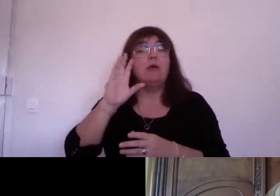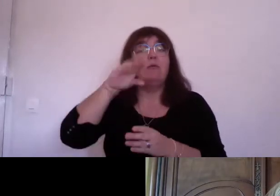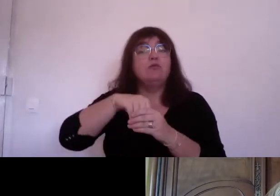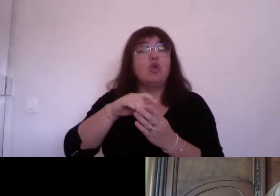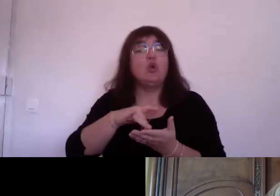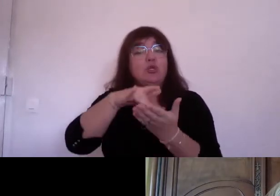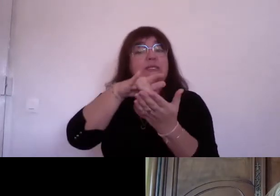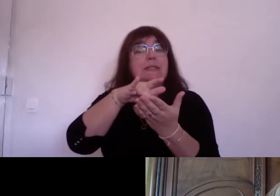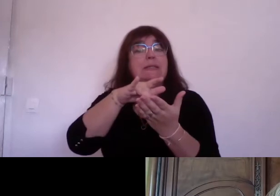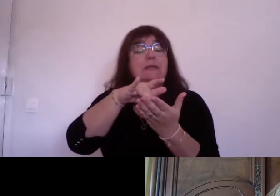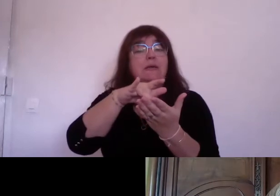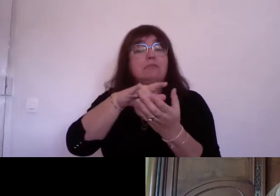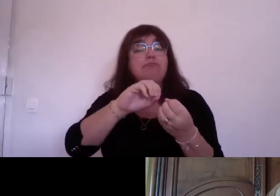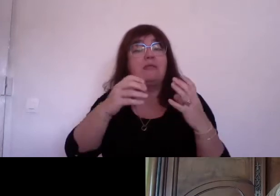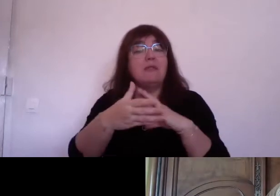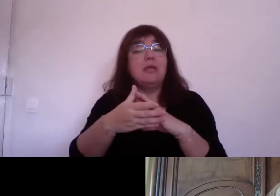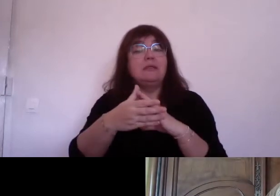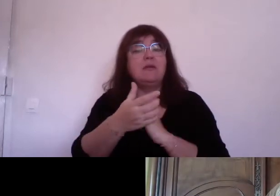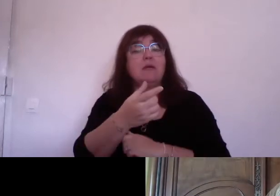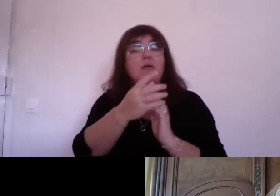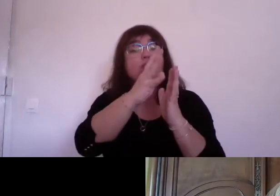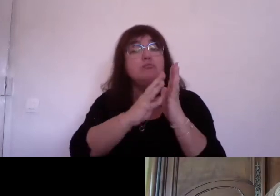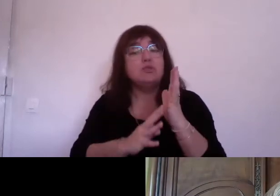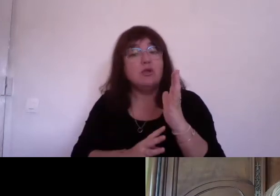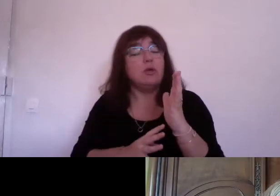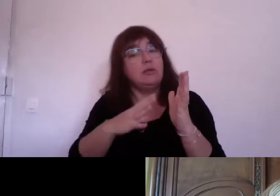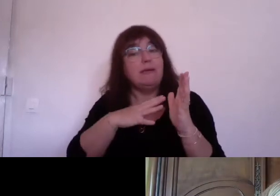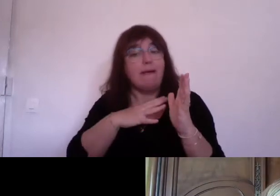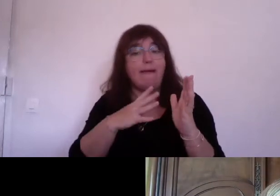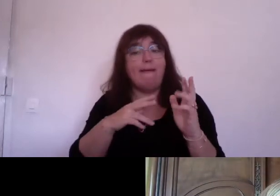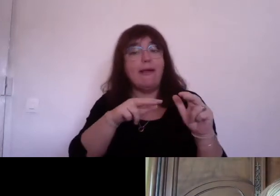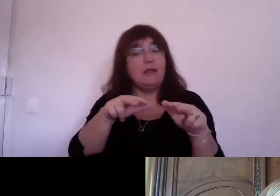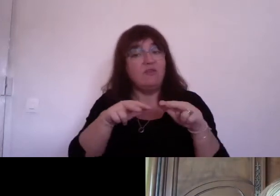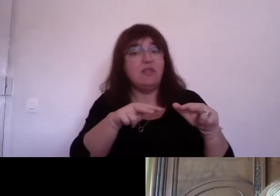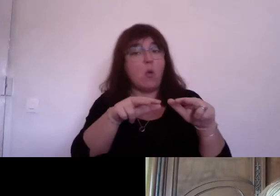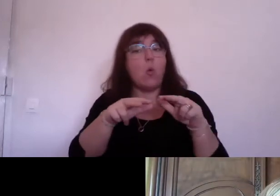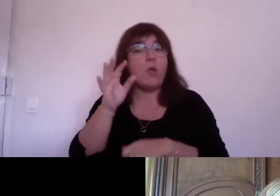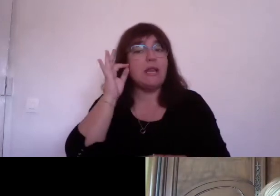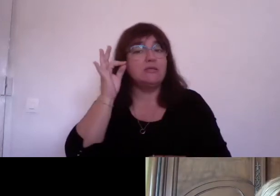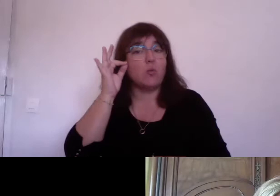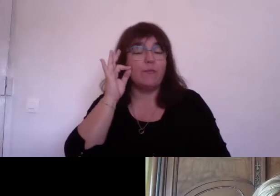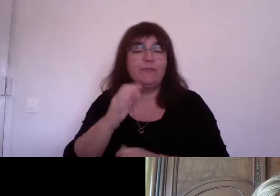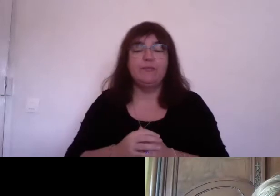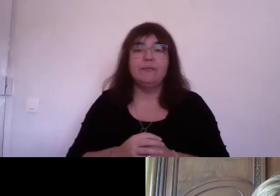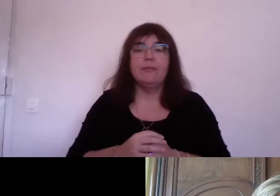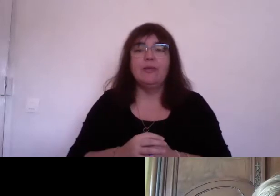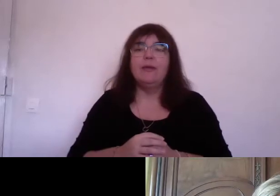du musée. Et je voudrais ajouter, pour terminer, que lors du premier